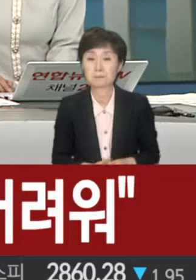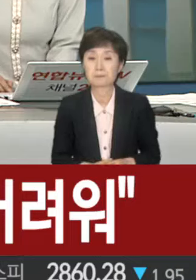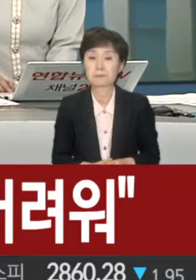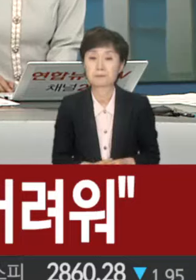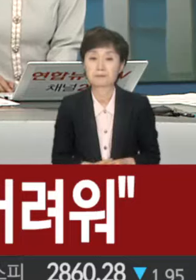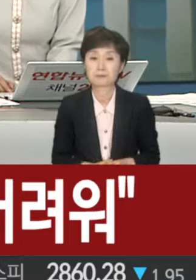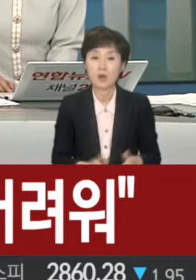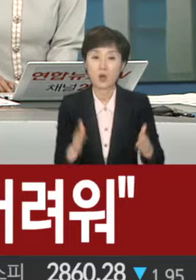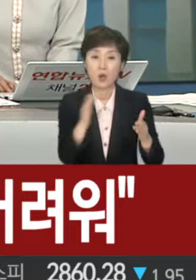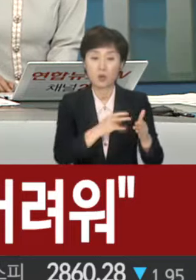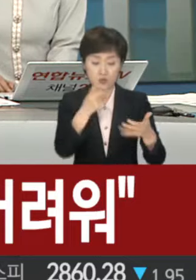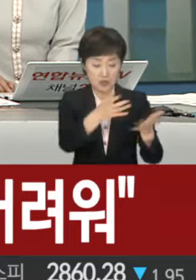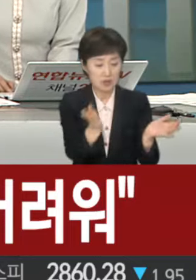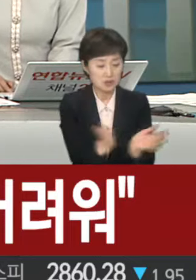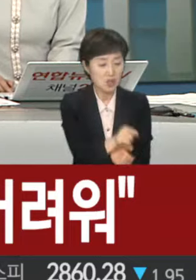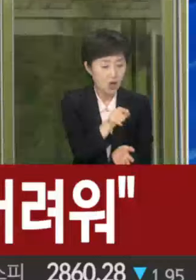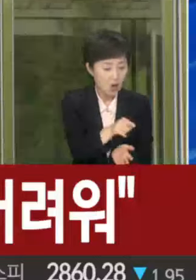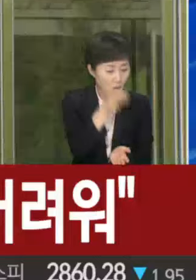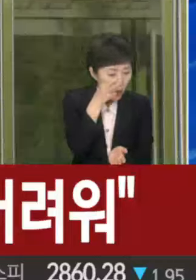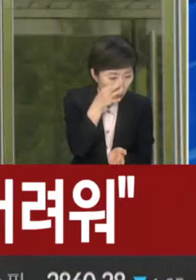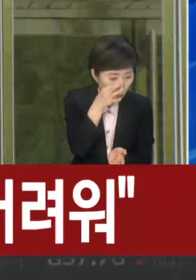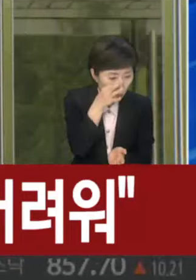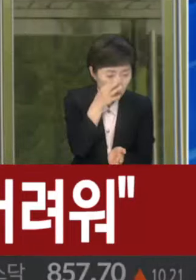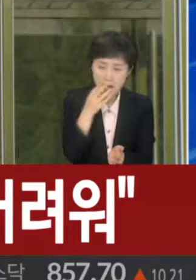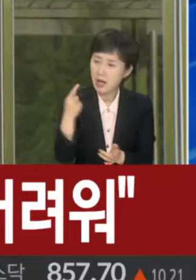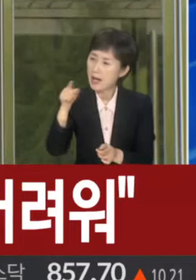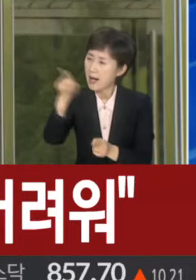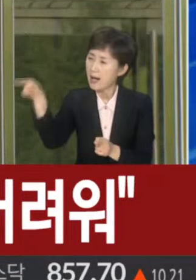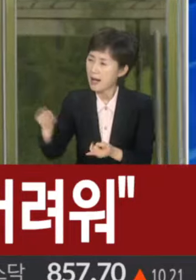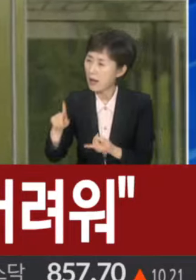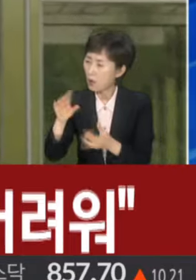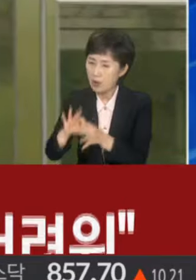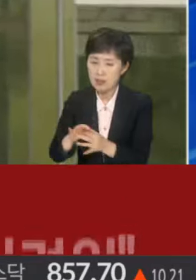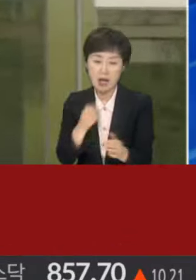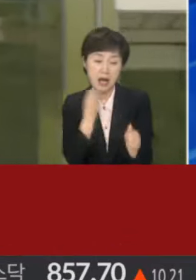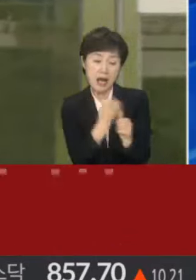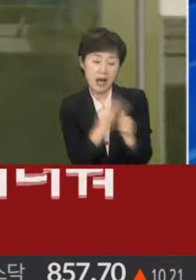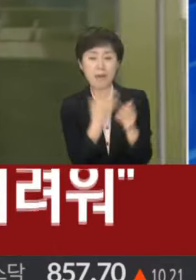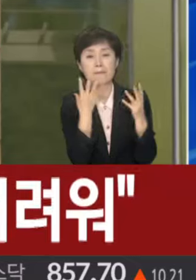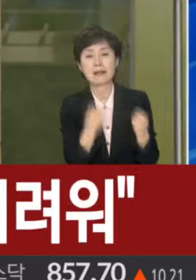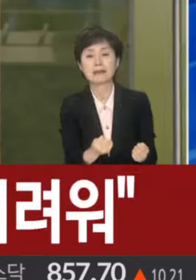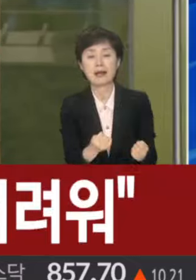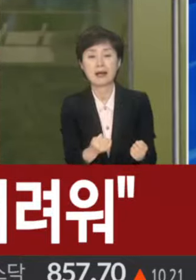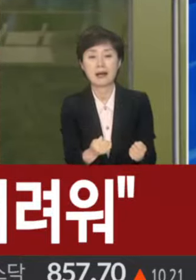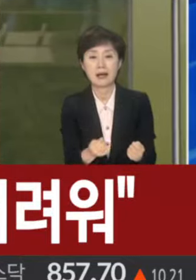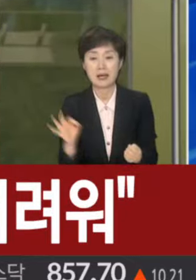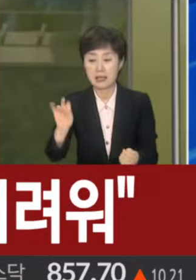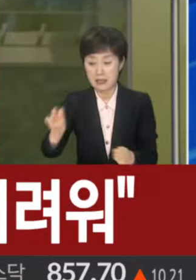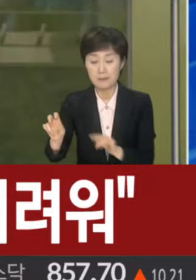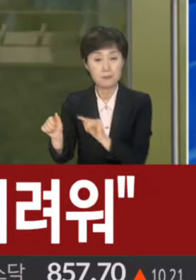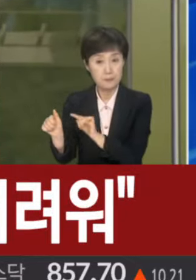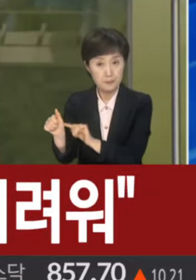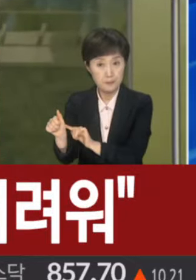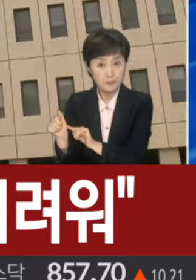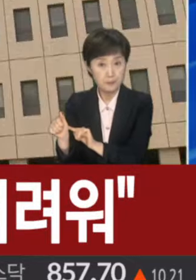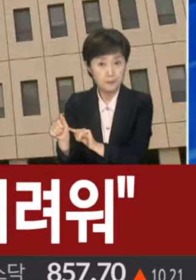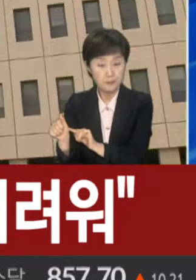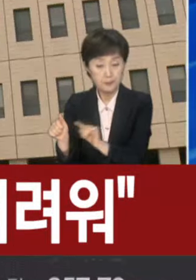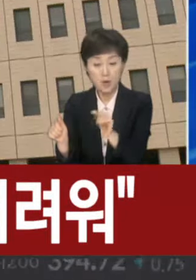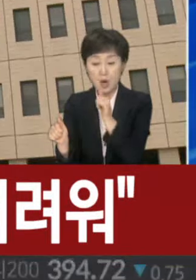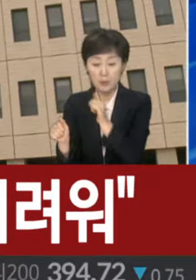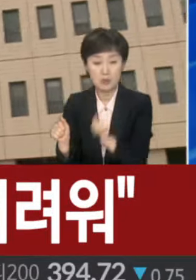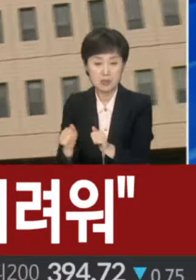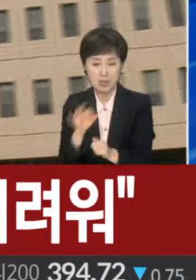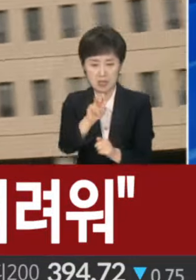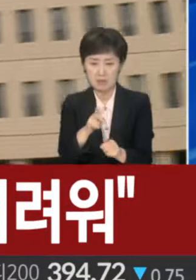여러 가지 들여다볼 사안들이 지금 맞습니다. 고발이 예. 되어 있는 상황입니다. 지금 이모 중령 측 변호인은 또 임성근 전